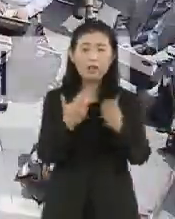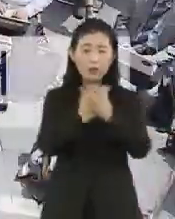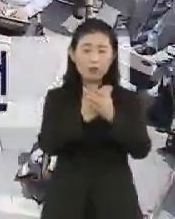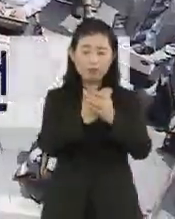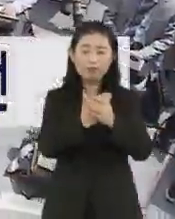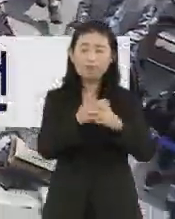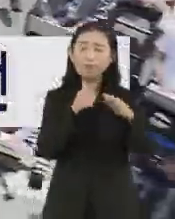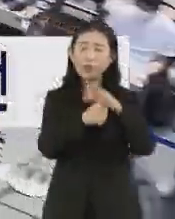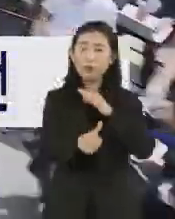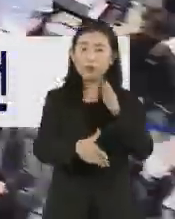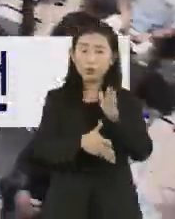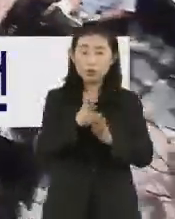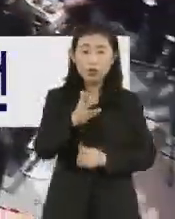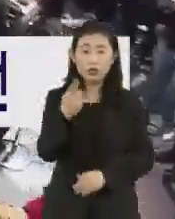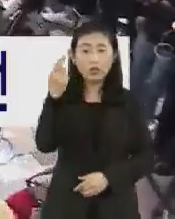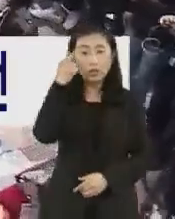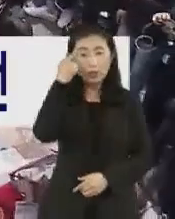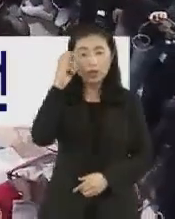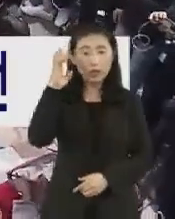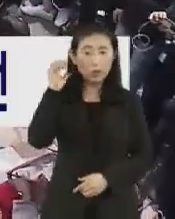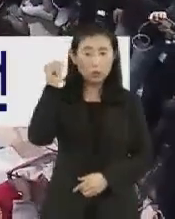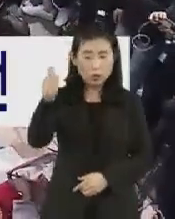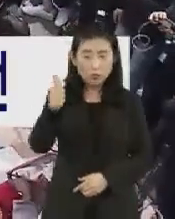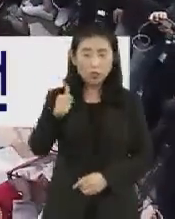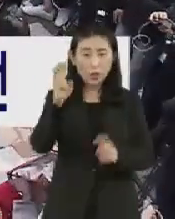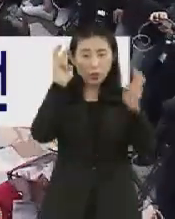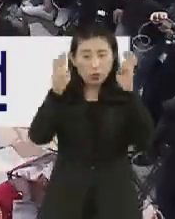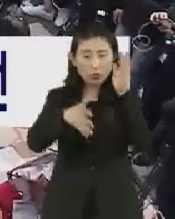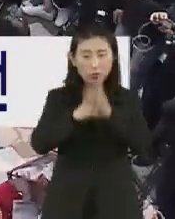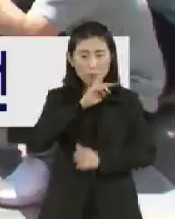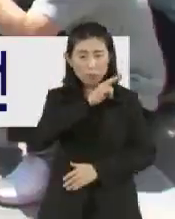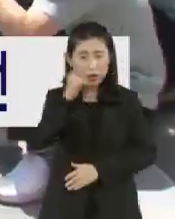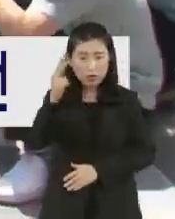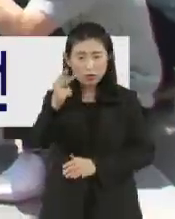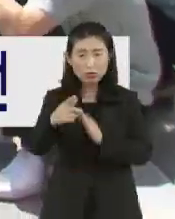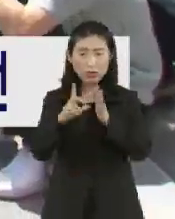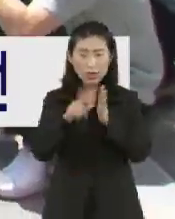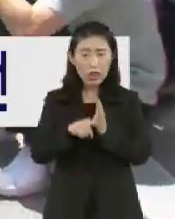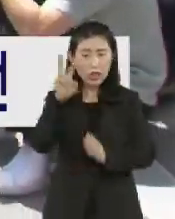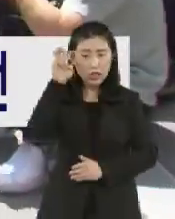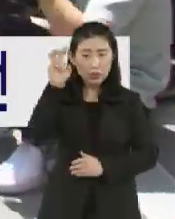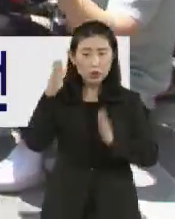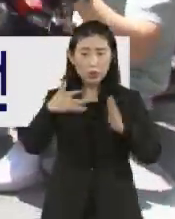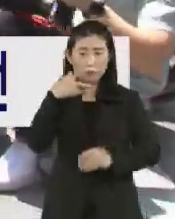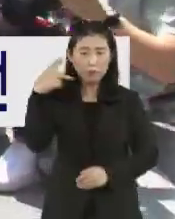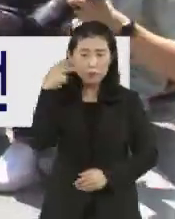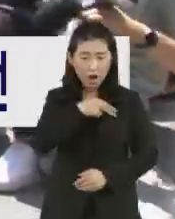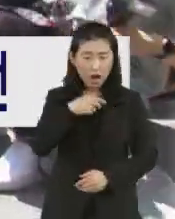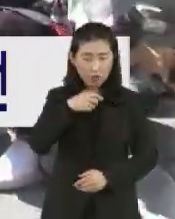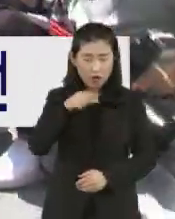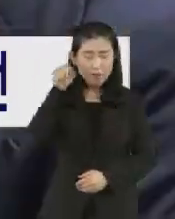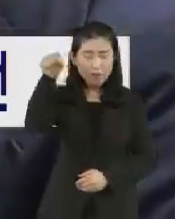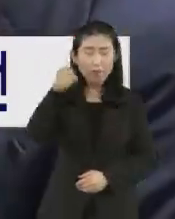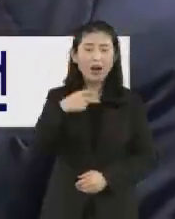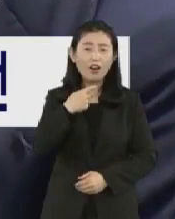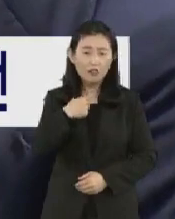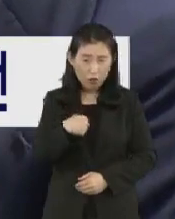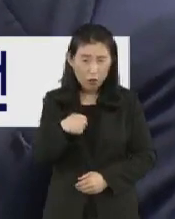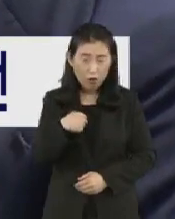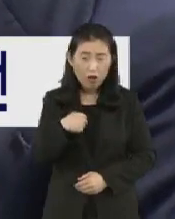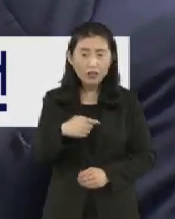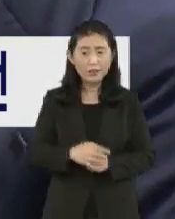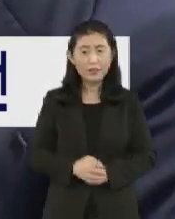2010년 이명박 정부가 기업도시 로 전화를 시 됐을 당시 22일 동안 삭발 단식 했던 것을 상기하는